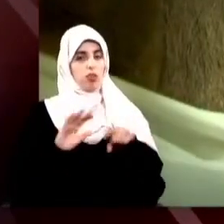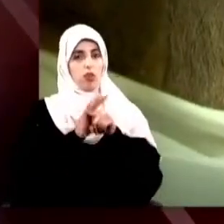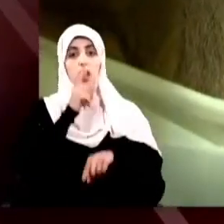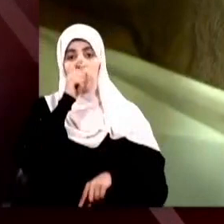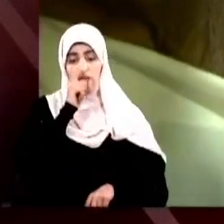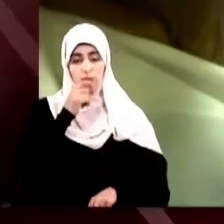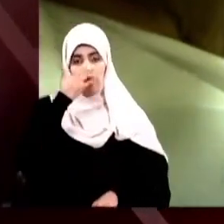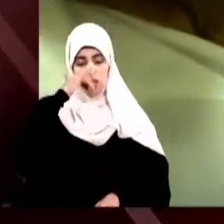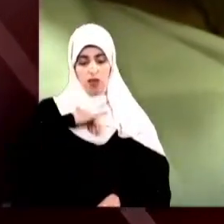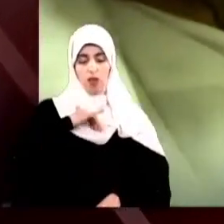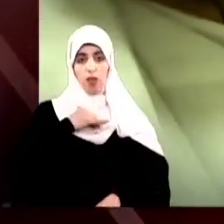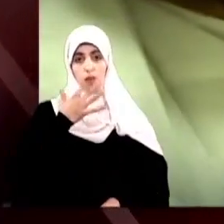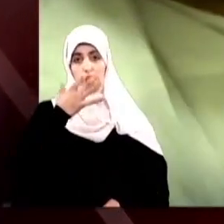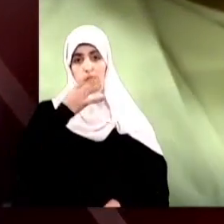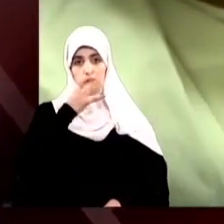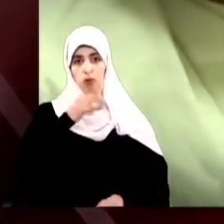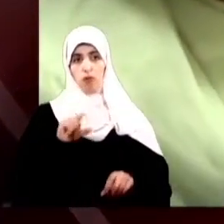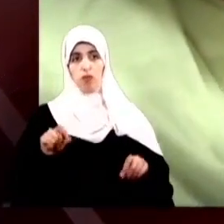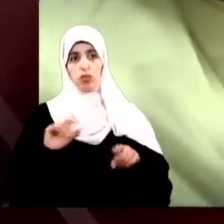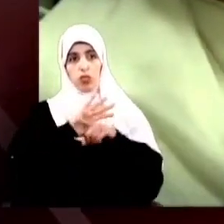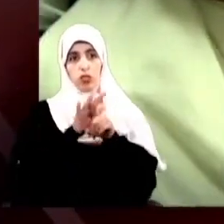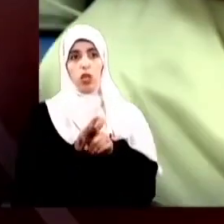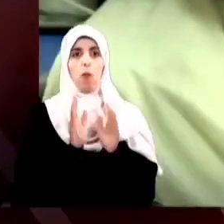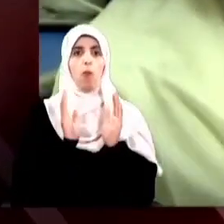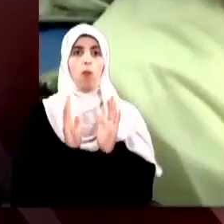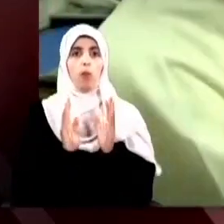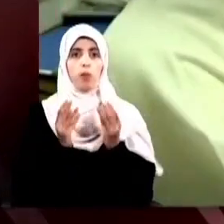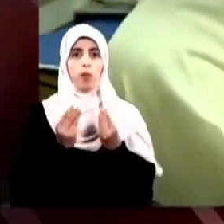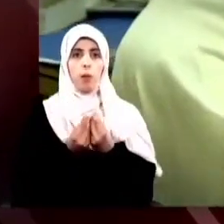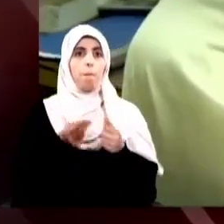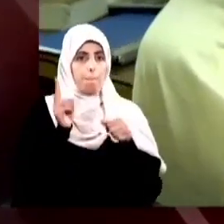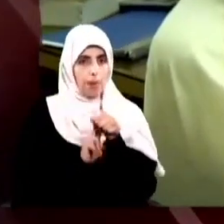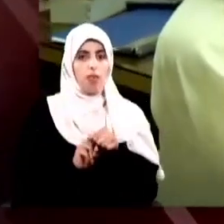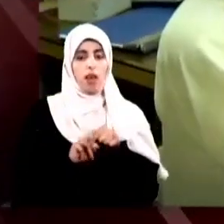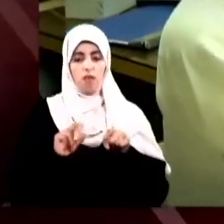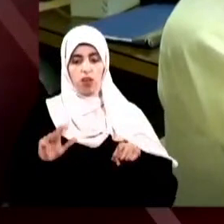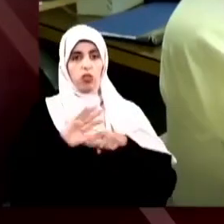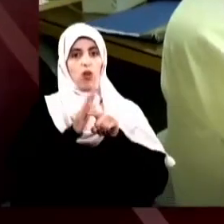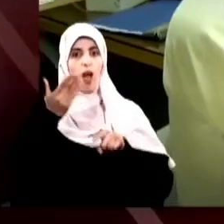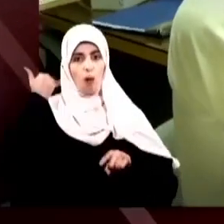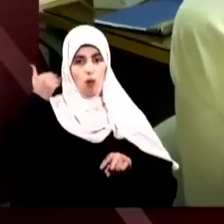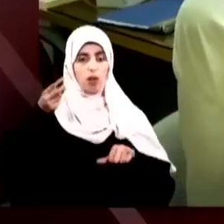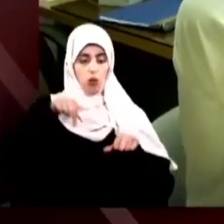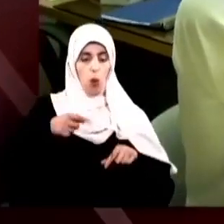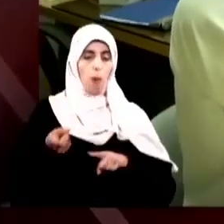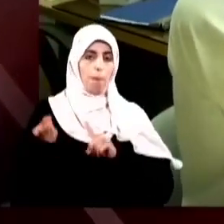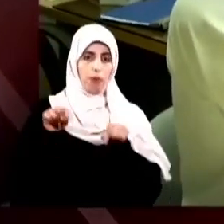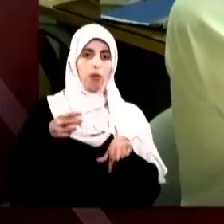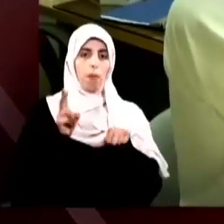فالإنسان الذي قد يصاب بهذه السلالة ممكن أنه يصاب مرة أخرى